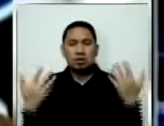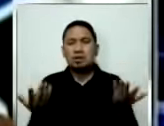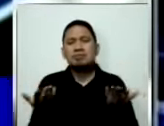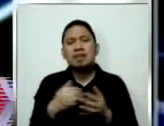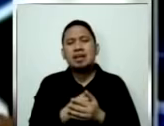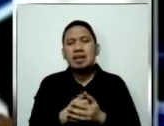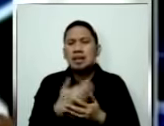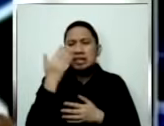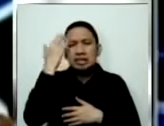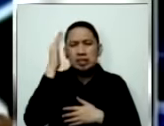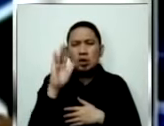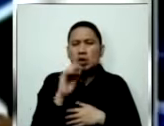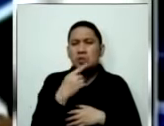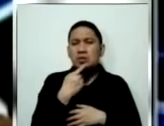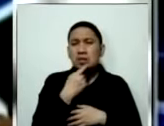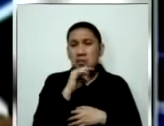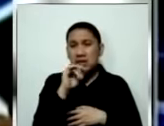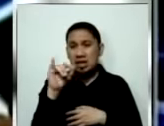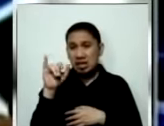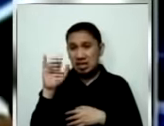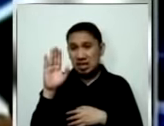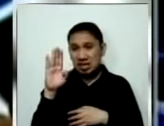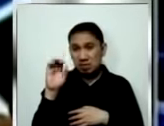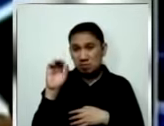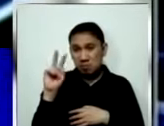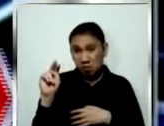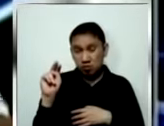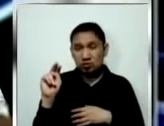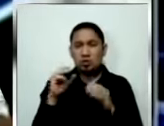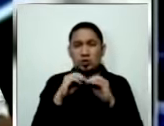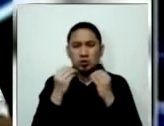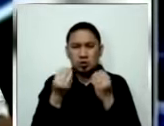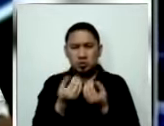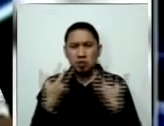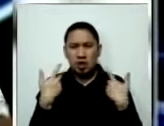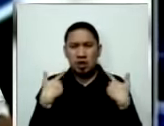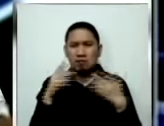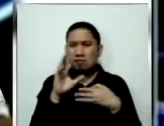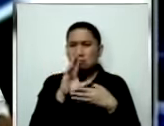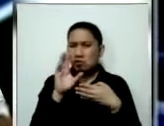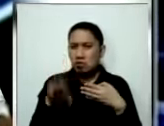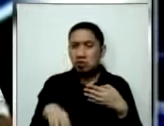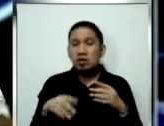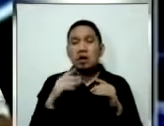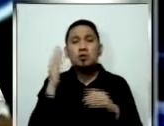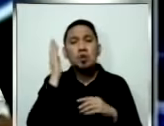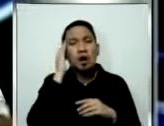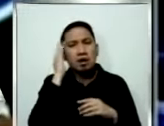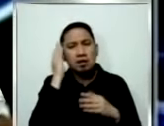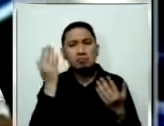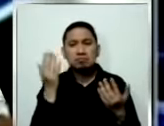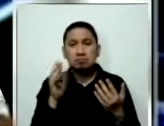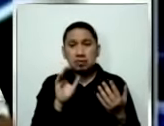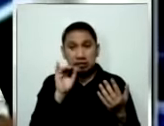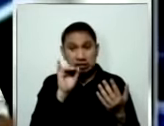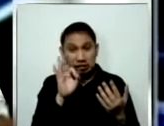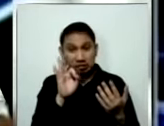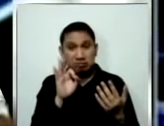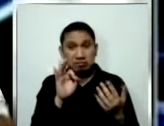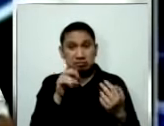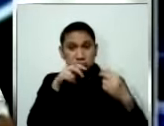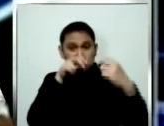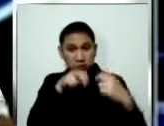para magbigay ng ganitong conclusion. No? Pero ang ordinaryong mamamayan po, alam naman na pagharapan talaga ang upuan,